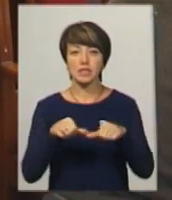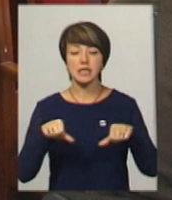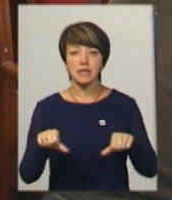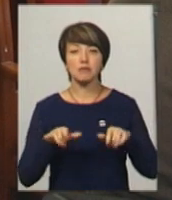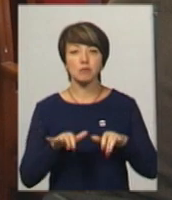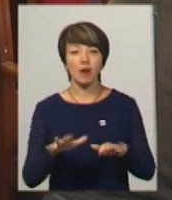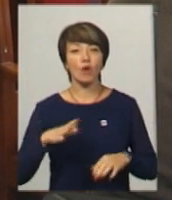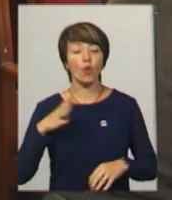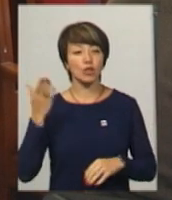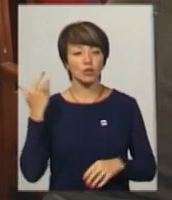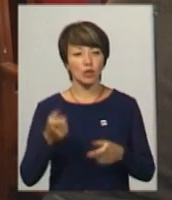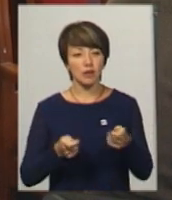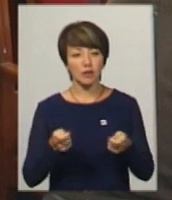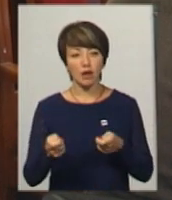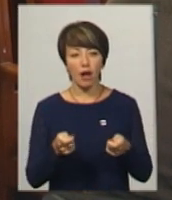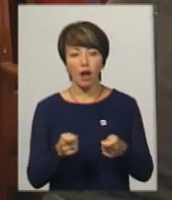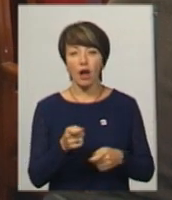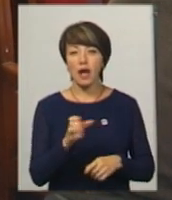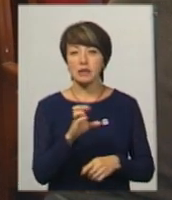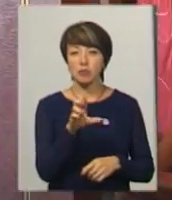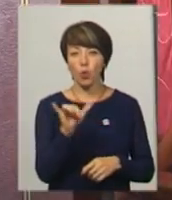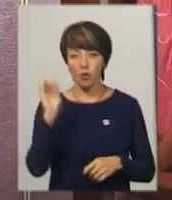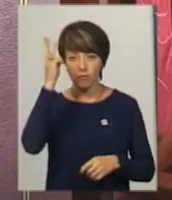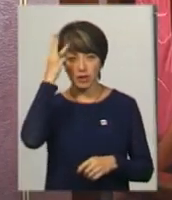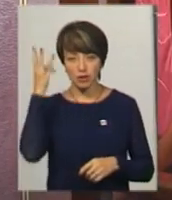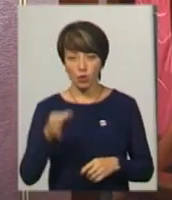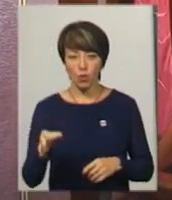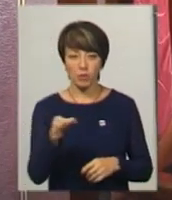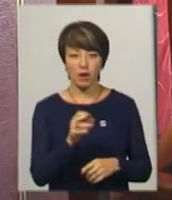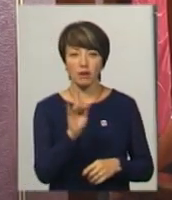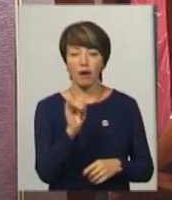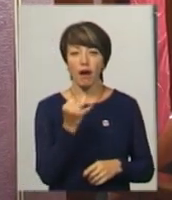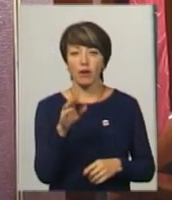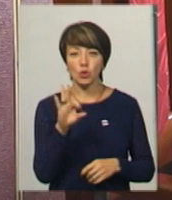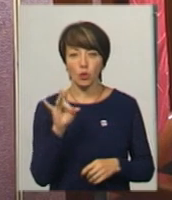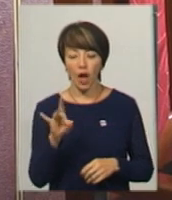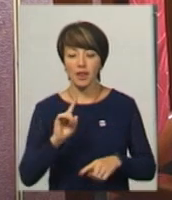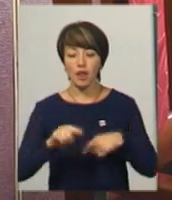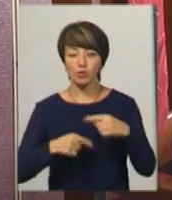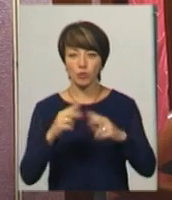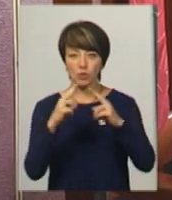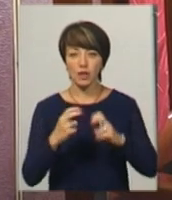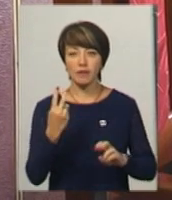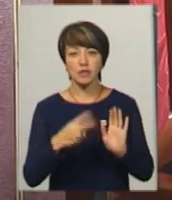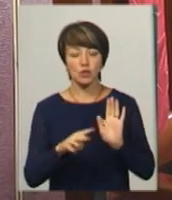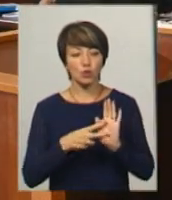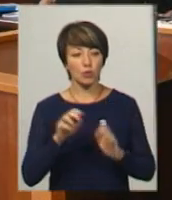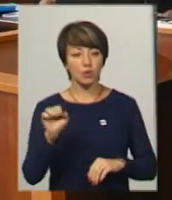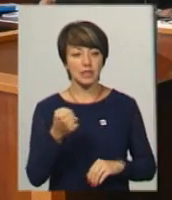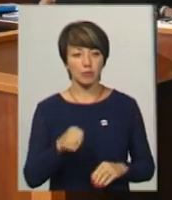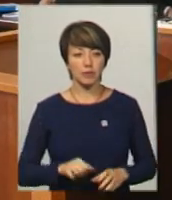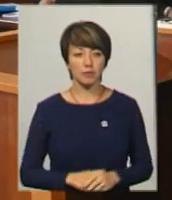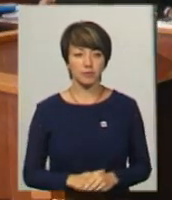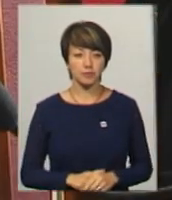у справі колишнього керівника управління СБУ в Хмельницькій області Віктора Крайтора. Наступне розглядатимуть 27 серпня.